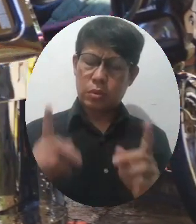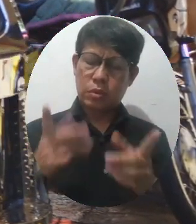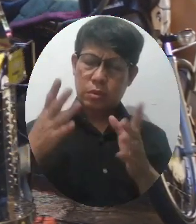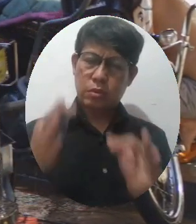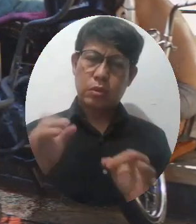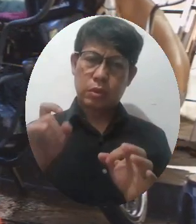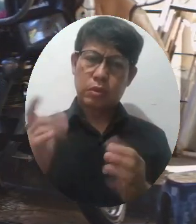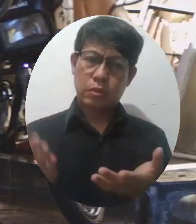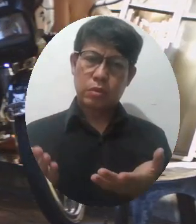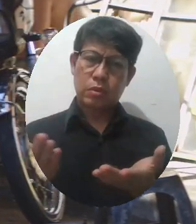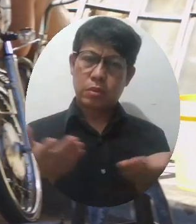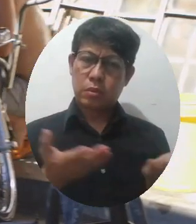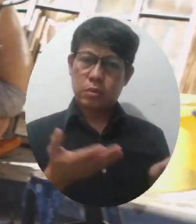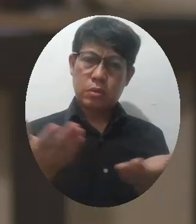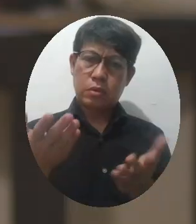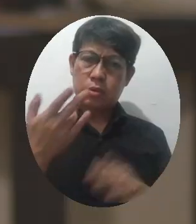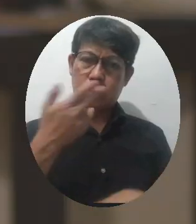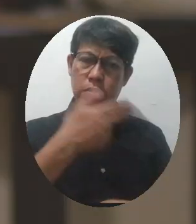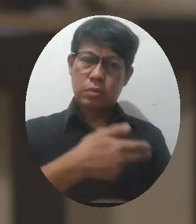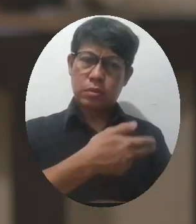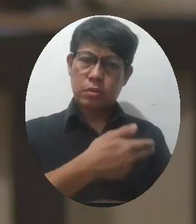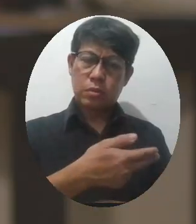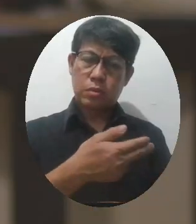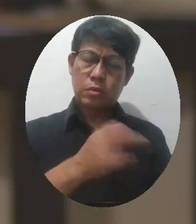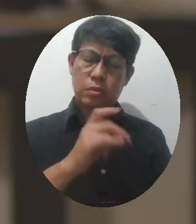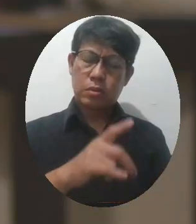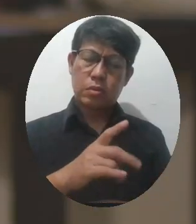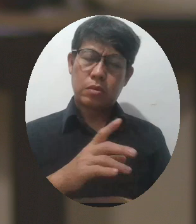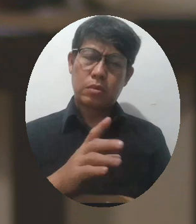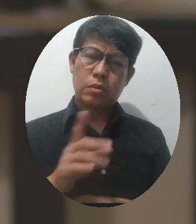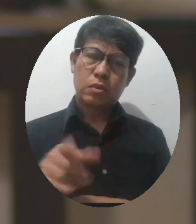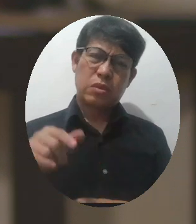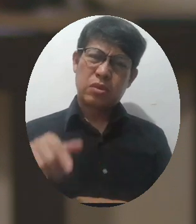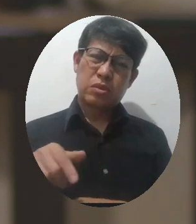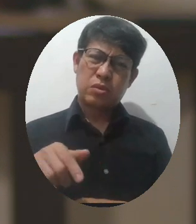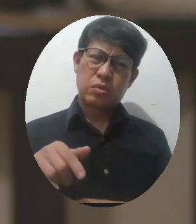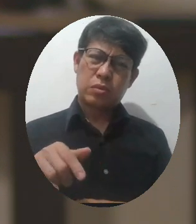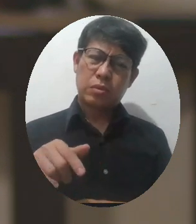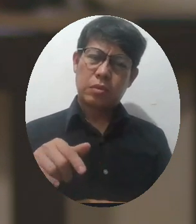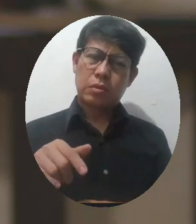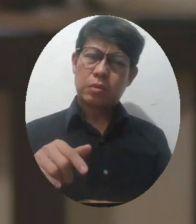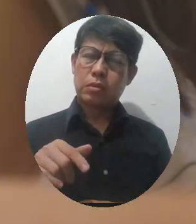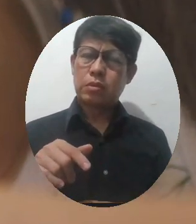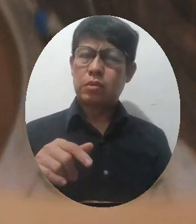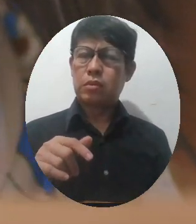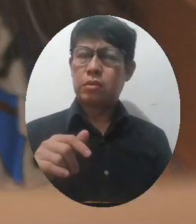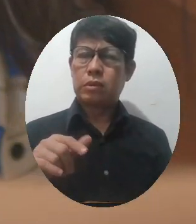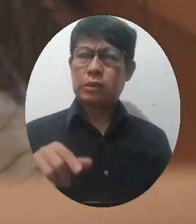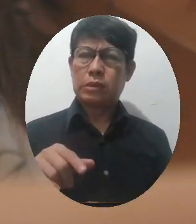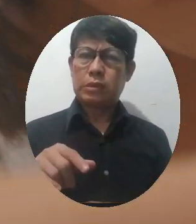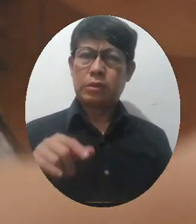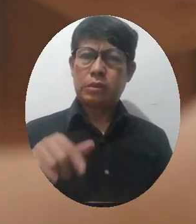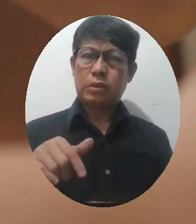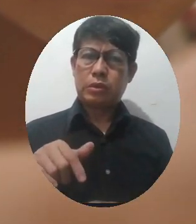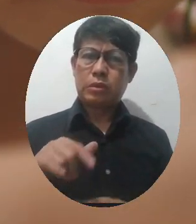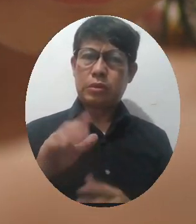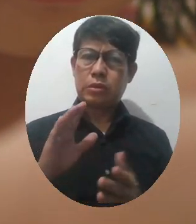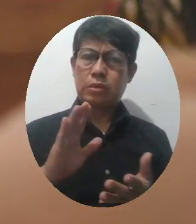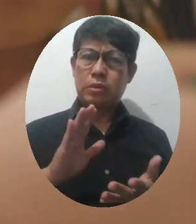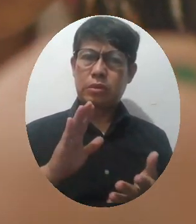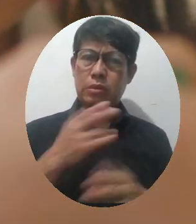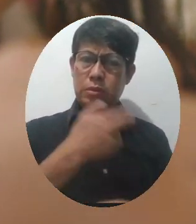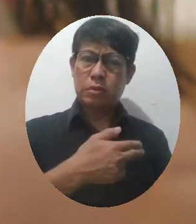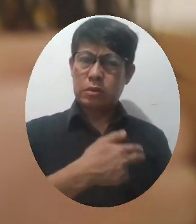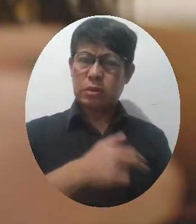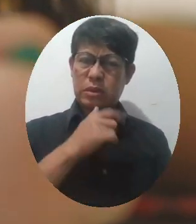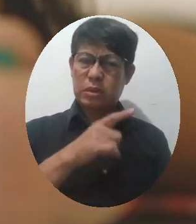bata sa ospital. Dinala po namin siya sa community pero hindi po kami tinanggap dahil sa malalaking ospital daw po yun. Pas